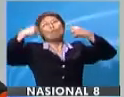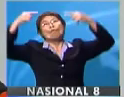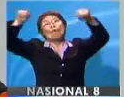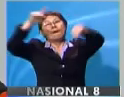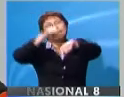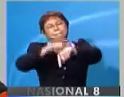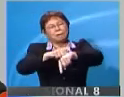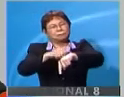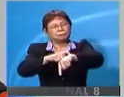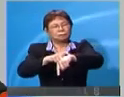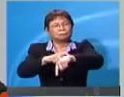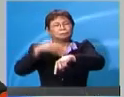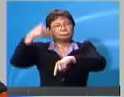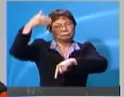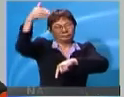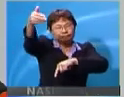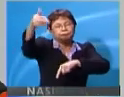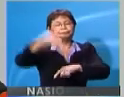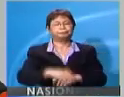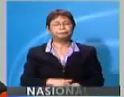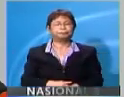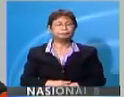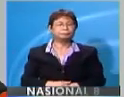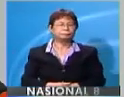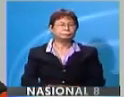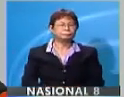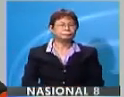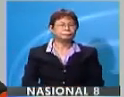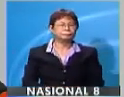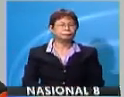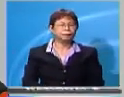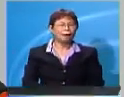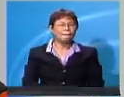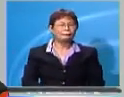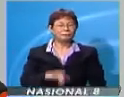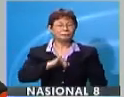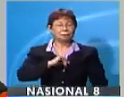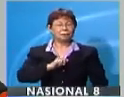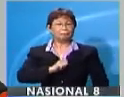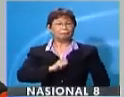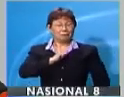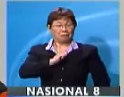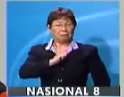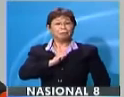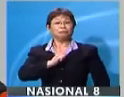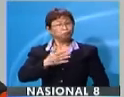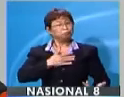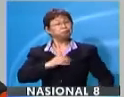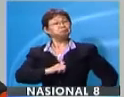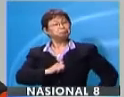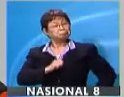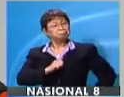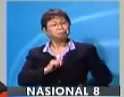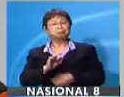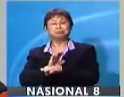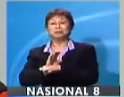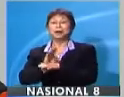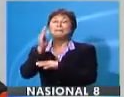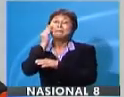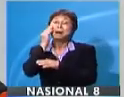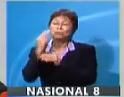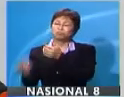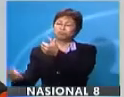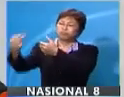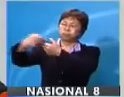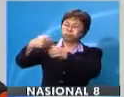pada satu masa yang akan datang. Saya berbangga bahawa penyertaan peniaga Bumi Putra